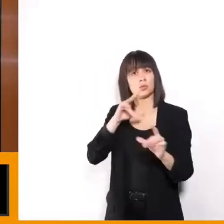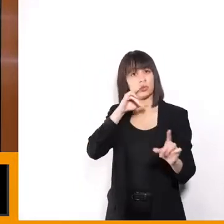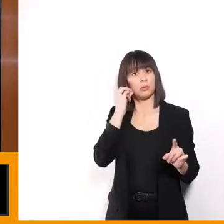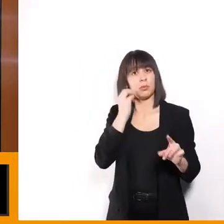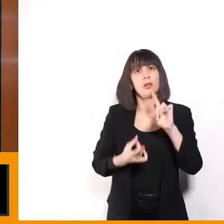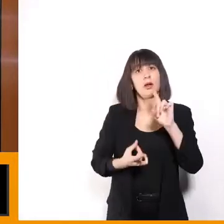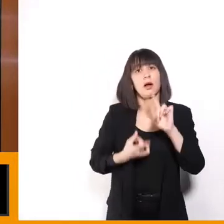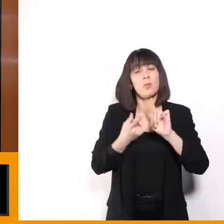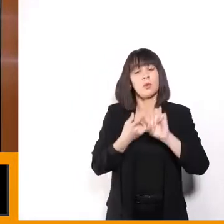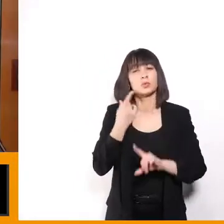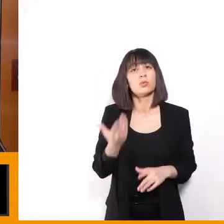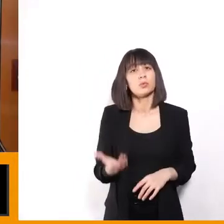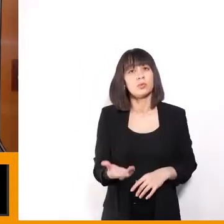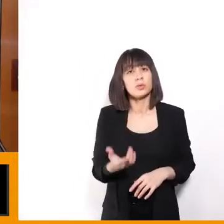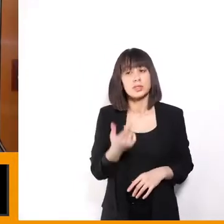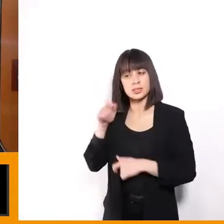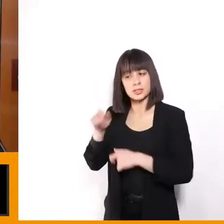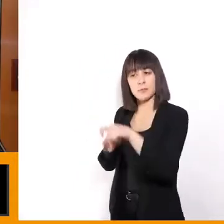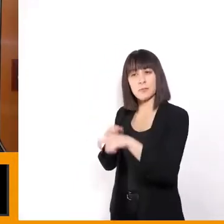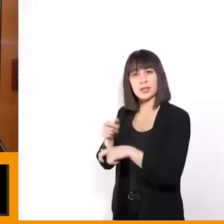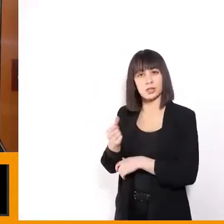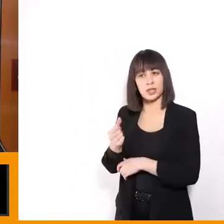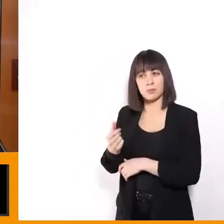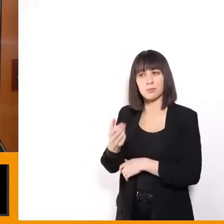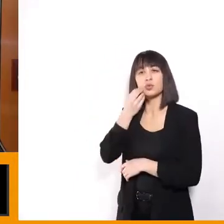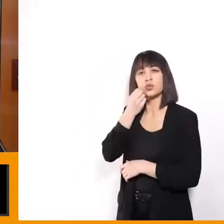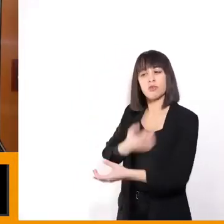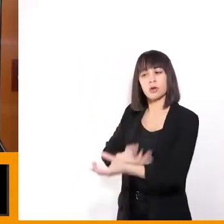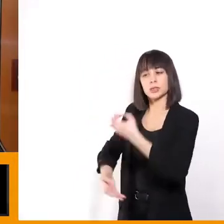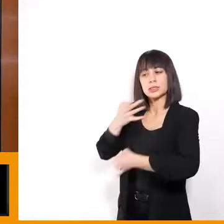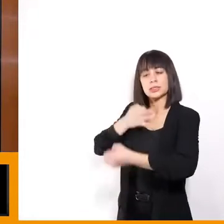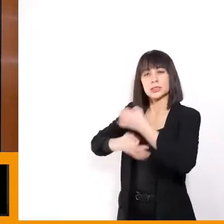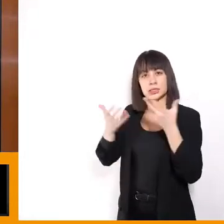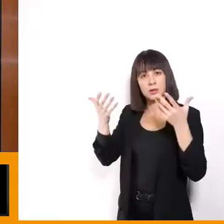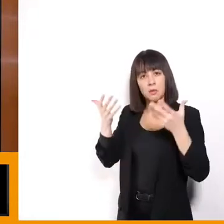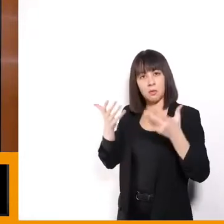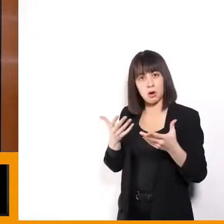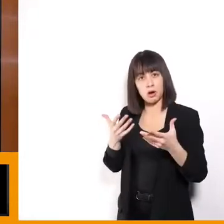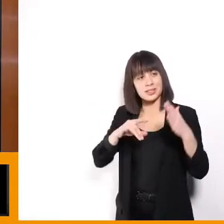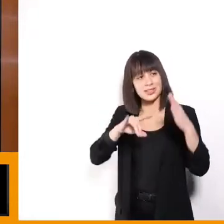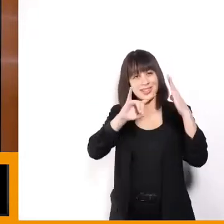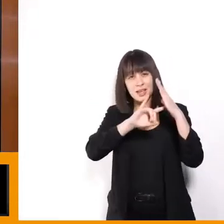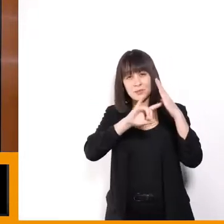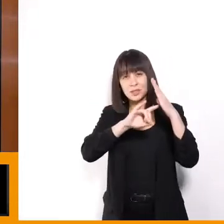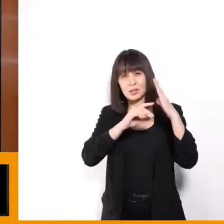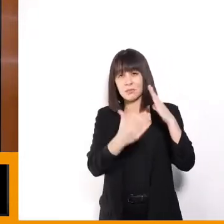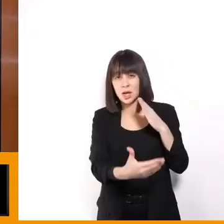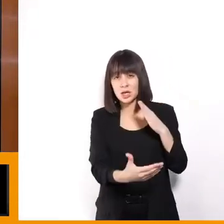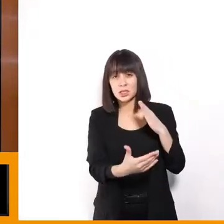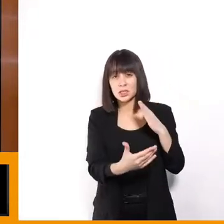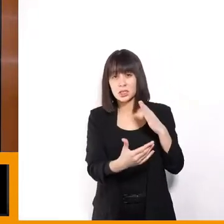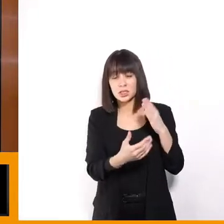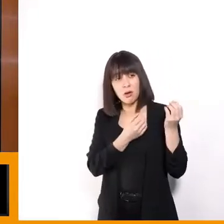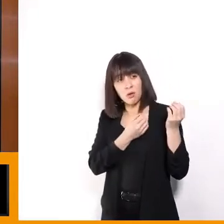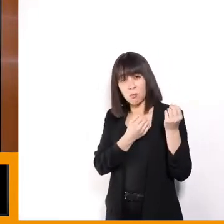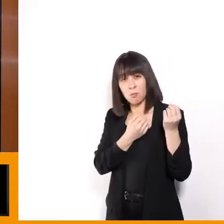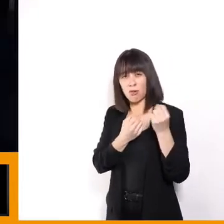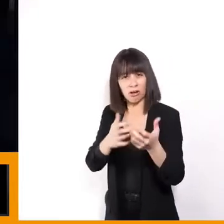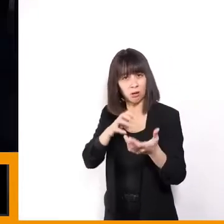qui remonte beaucoup des personnes, c'est finalement que les MDPH sont souvent moins facilitateurs et